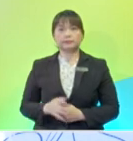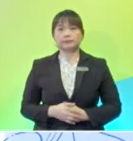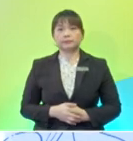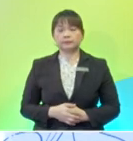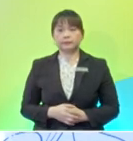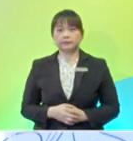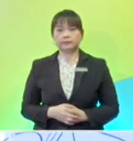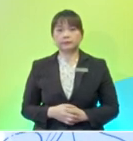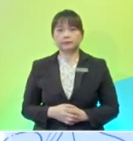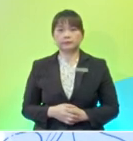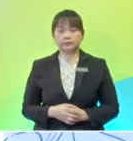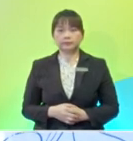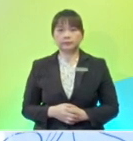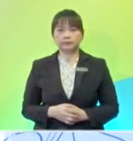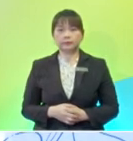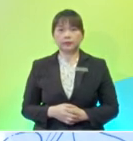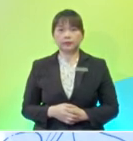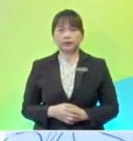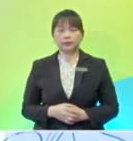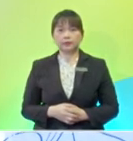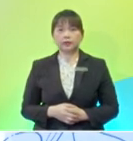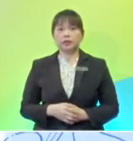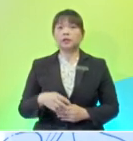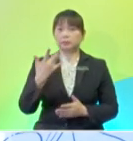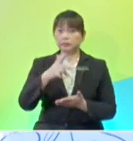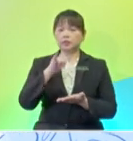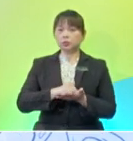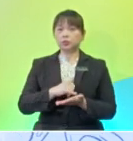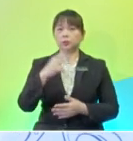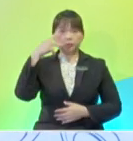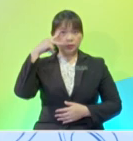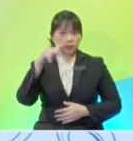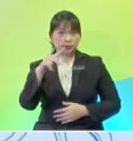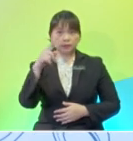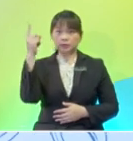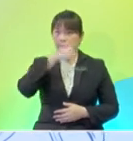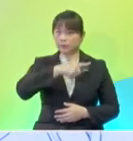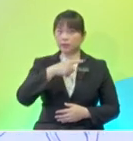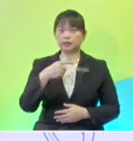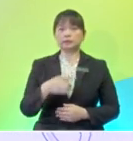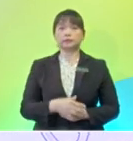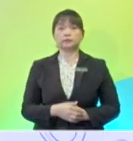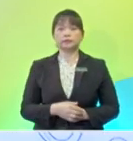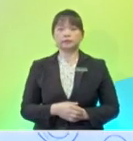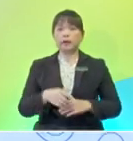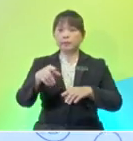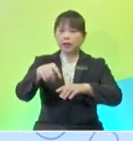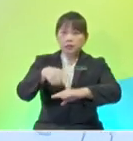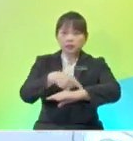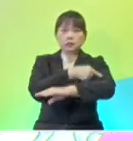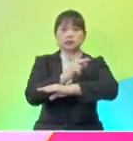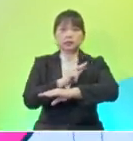Oke kemudian daripada menghadapi ini kita unjurkan kita panjangkanlah